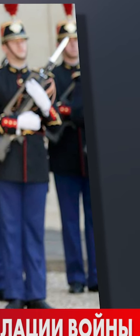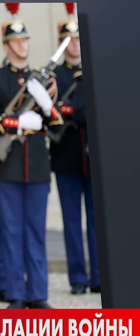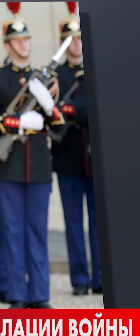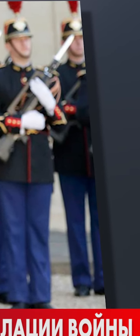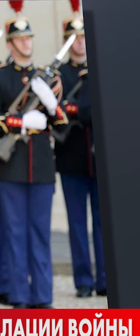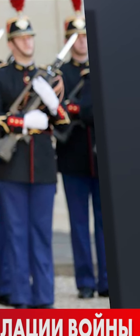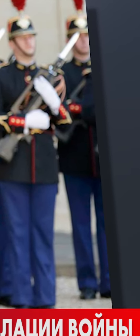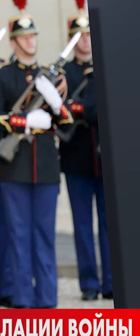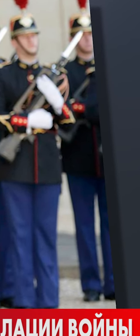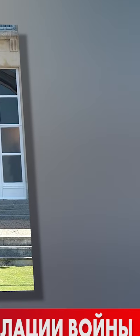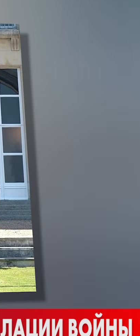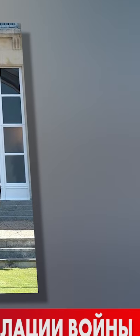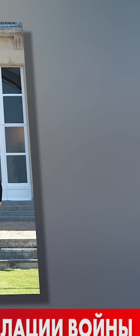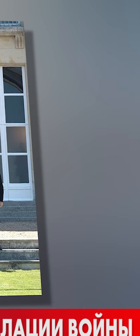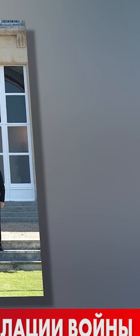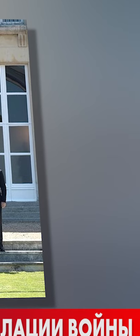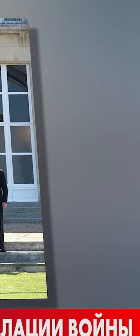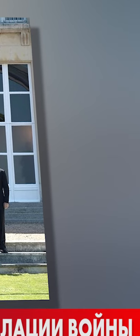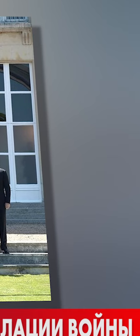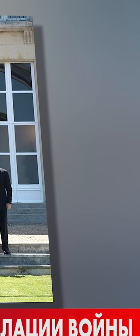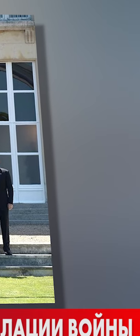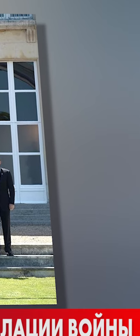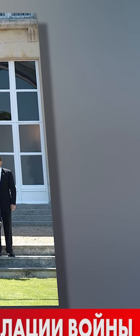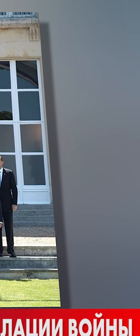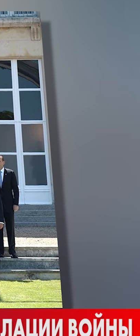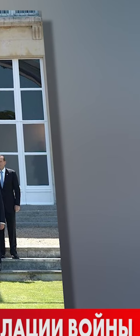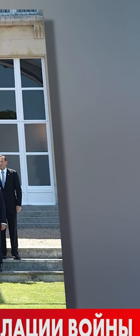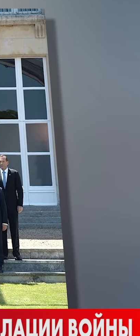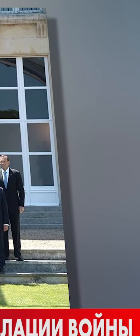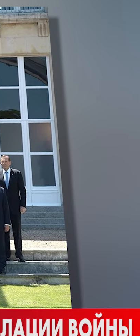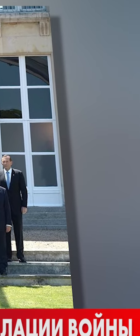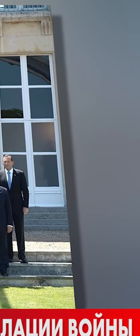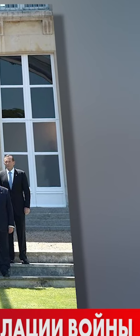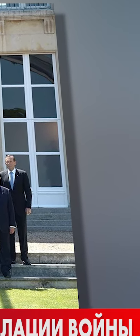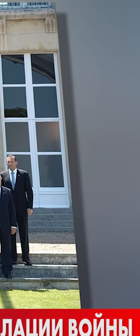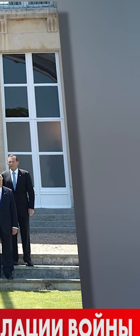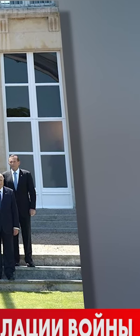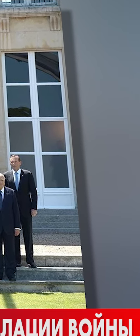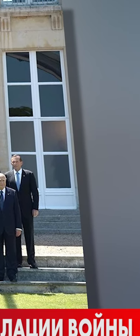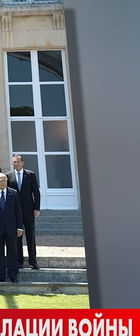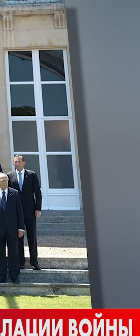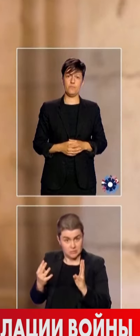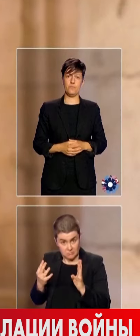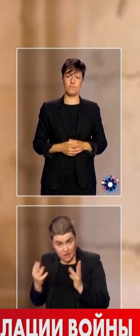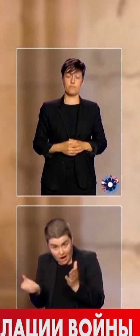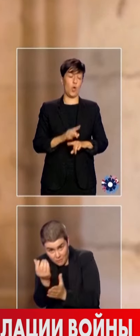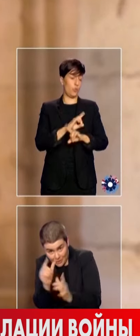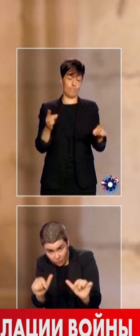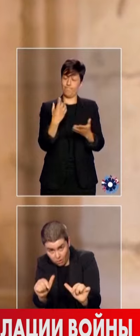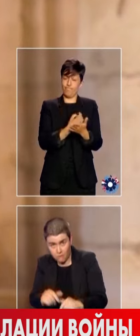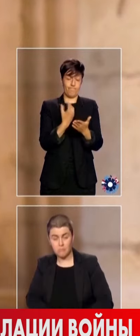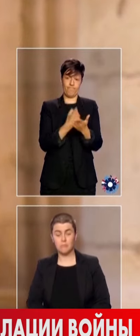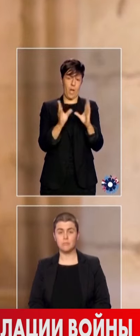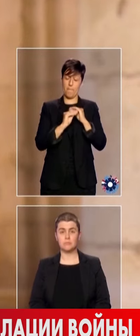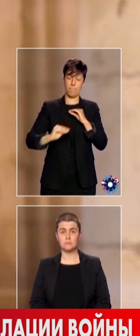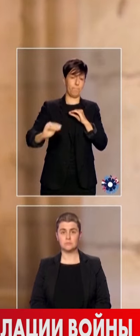посвященную 70-летию высадки союзников в Нормандии. Но Макрон заявил, что тогда стремление договариваться с Путиным было оправдано, и тогда